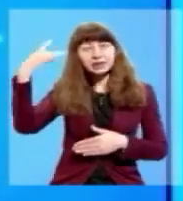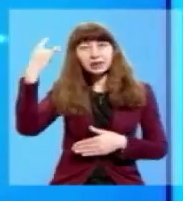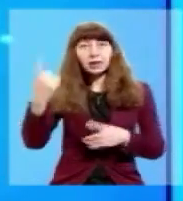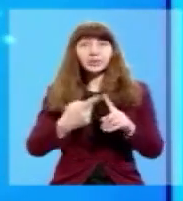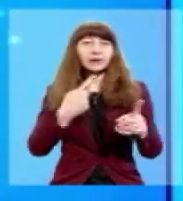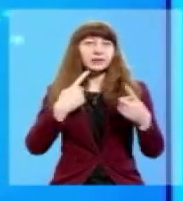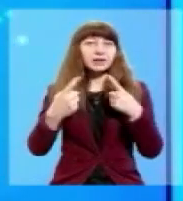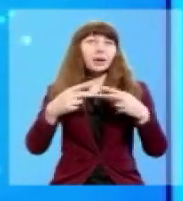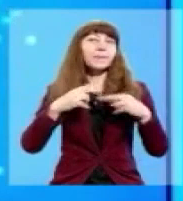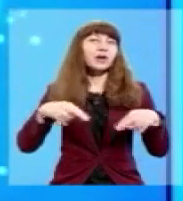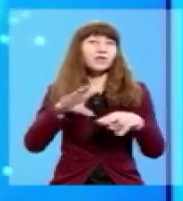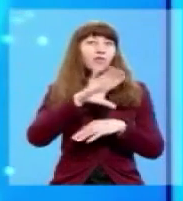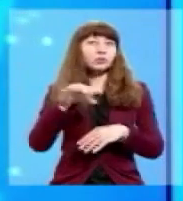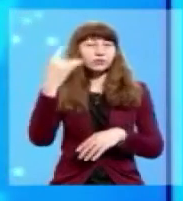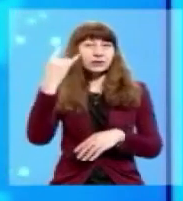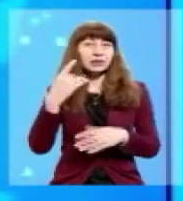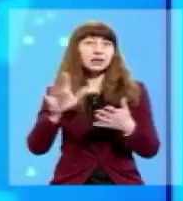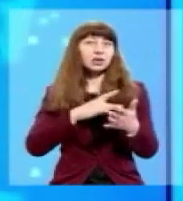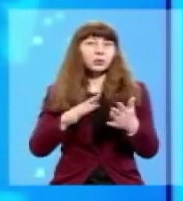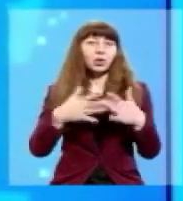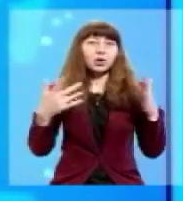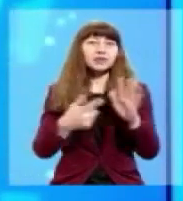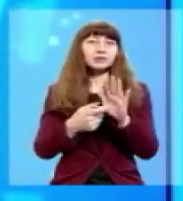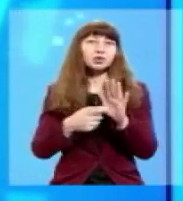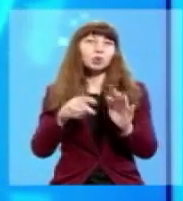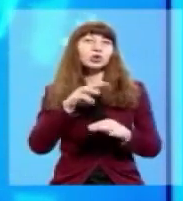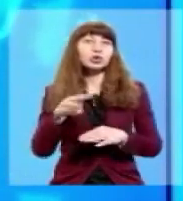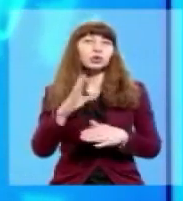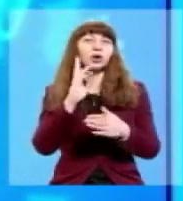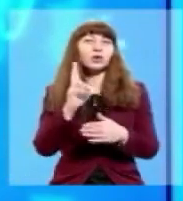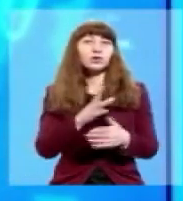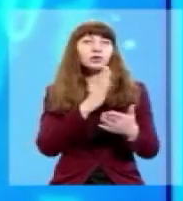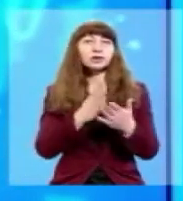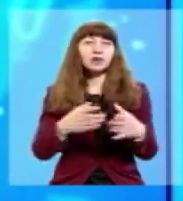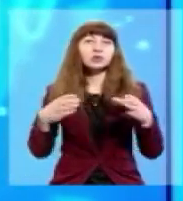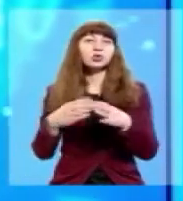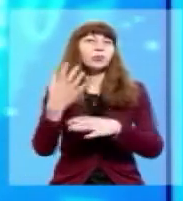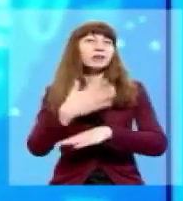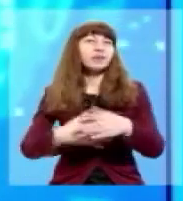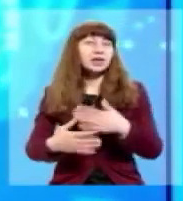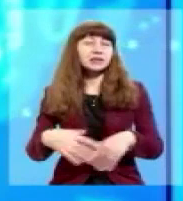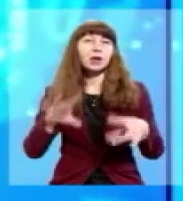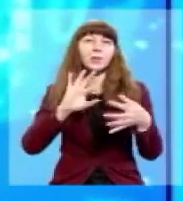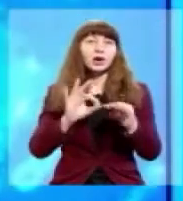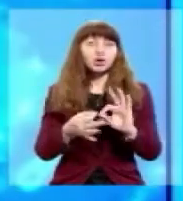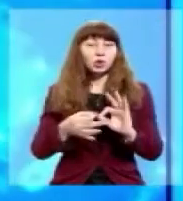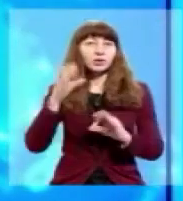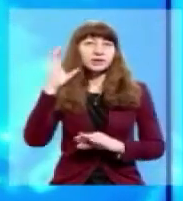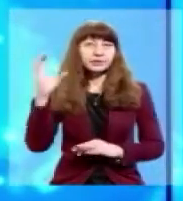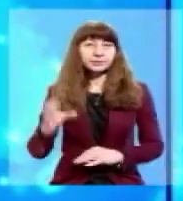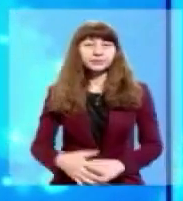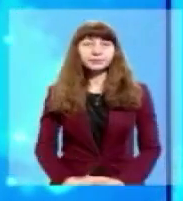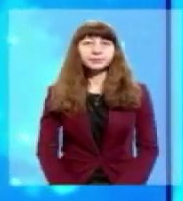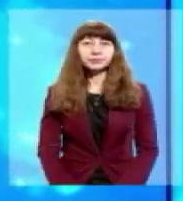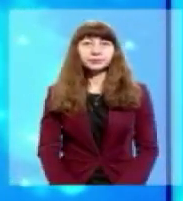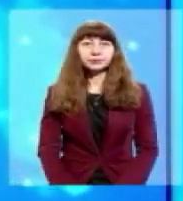сессиясында үкіметке осындай тапсырма берді. Жалпы елімізде бұл санатқа кіретін 700 мыңнан астам адам бар. Оларға көрсетілетін мемлекеттік